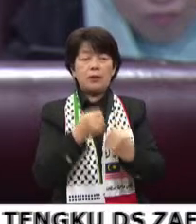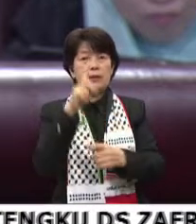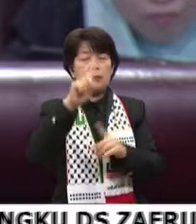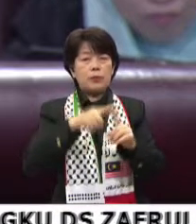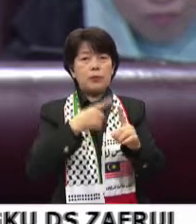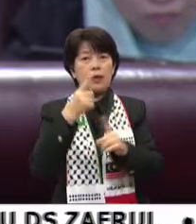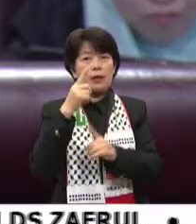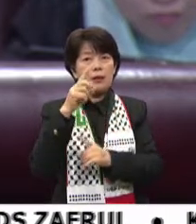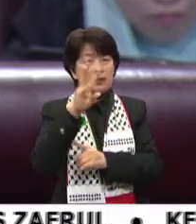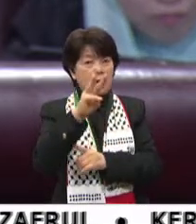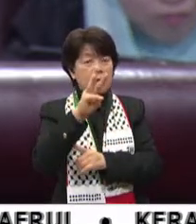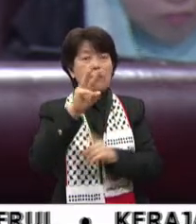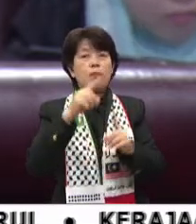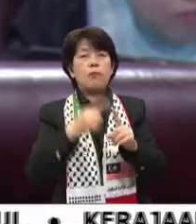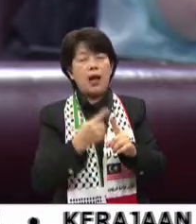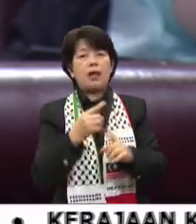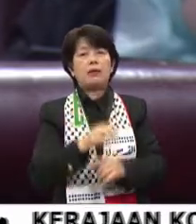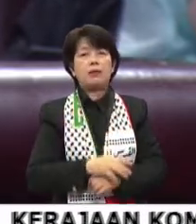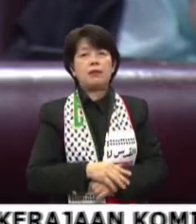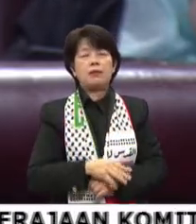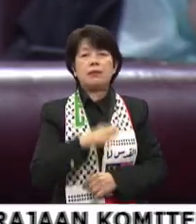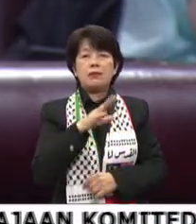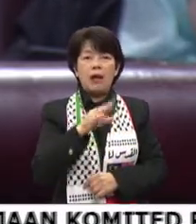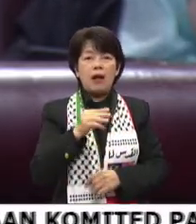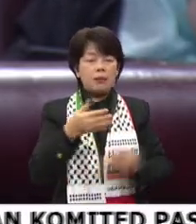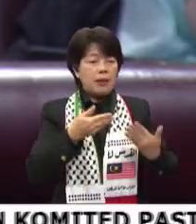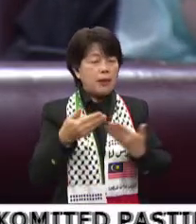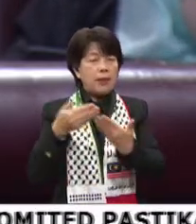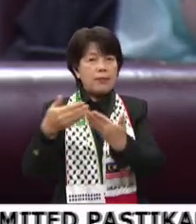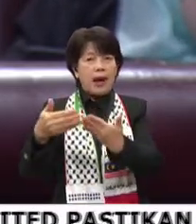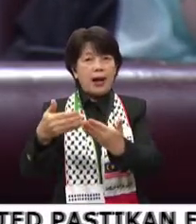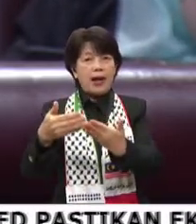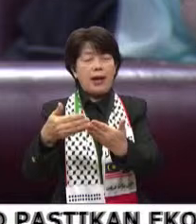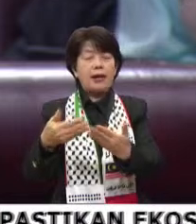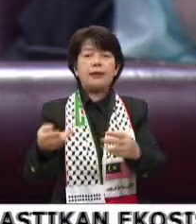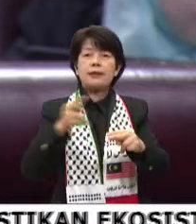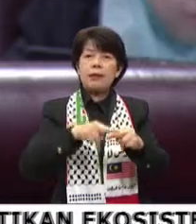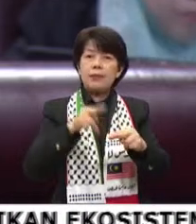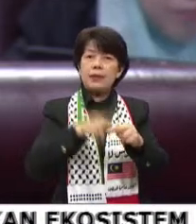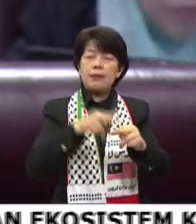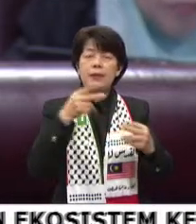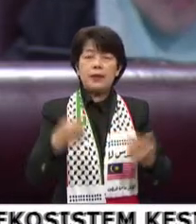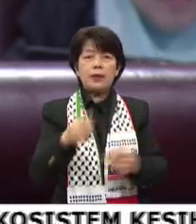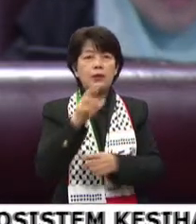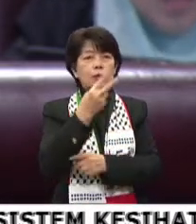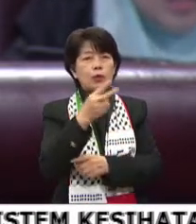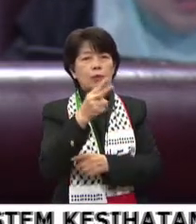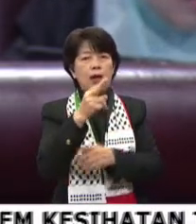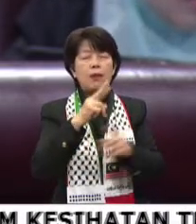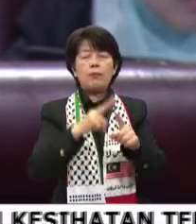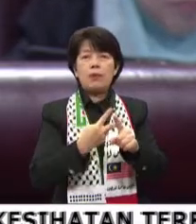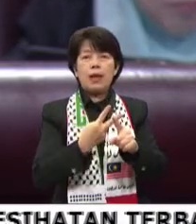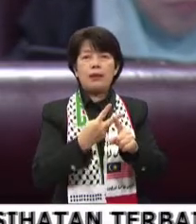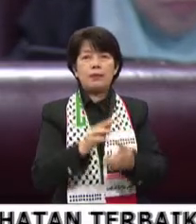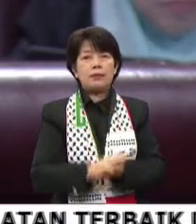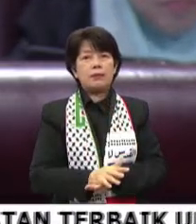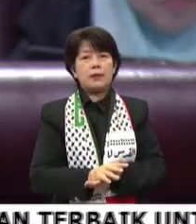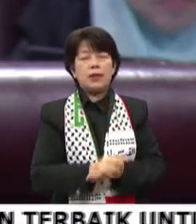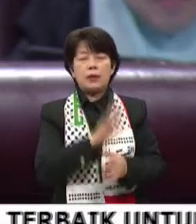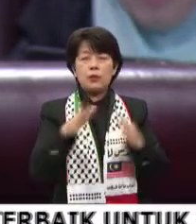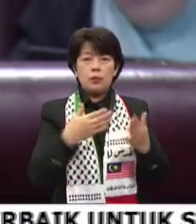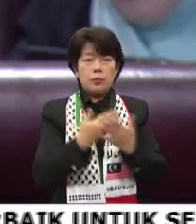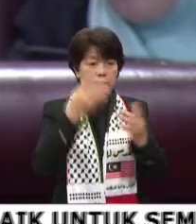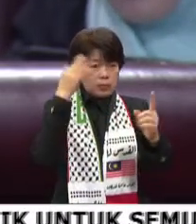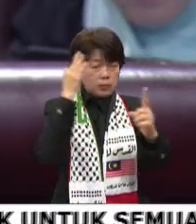bulan kepada 6 bulan dan lanjutan tempoh masa tambahan kepada 12 bulan secara agregate ia